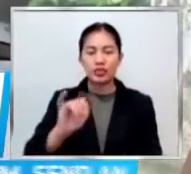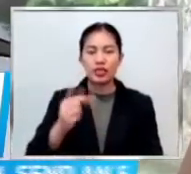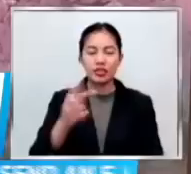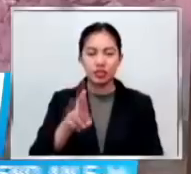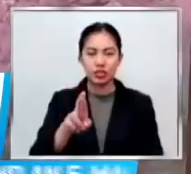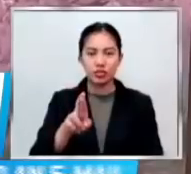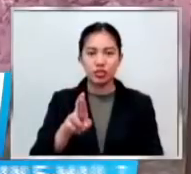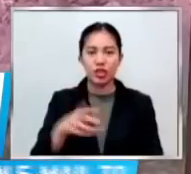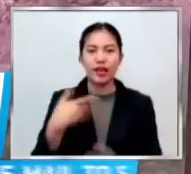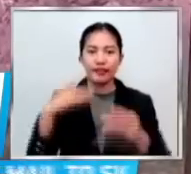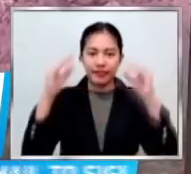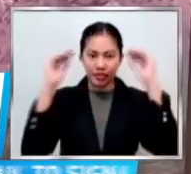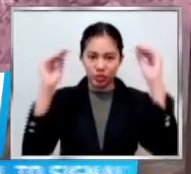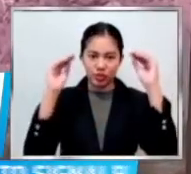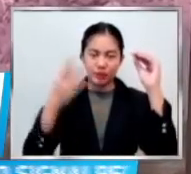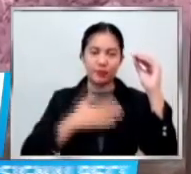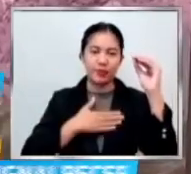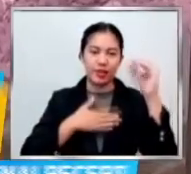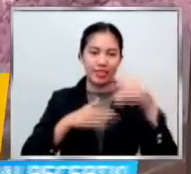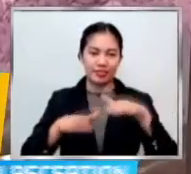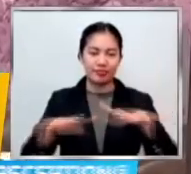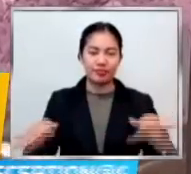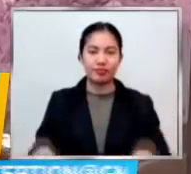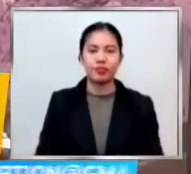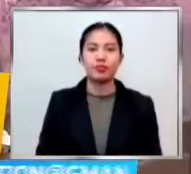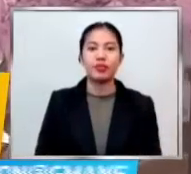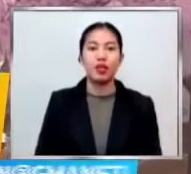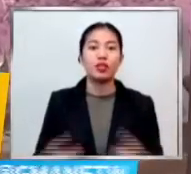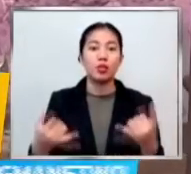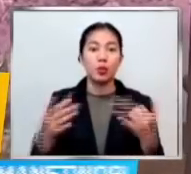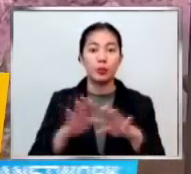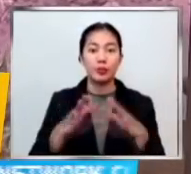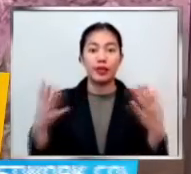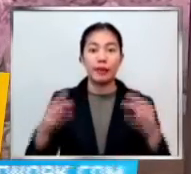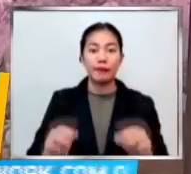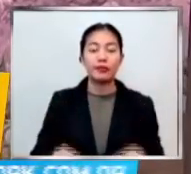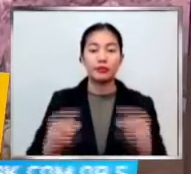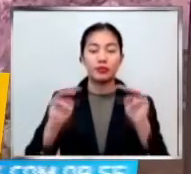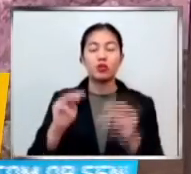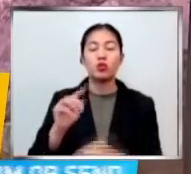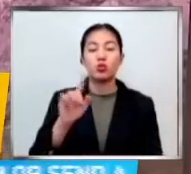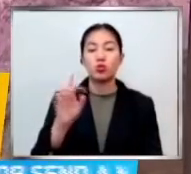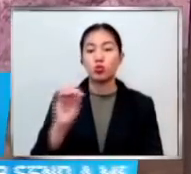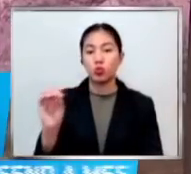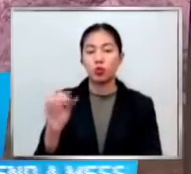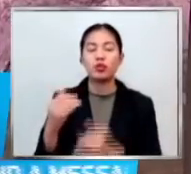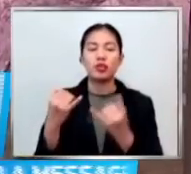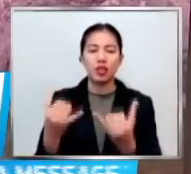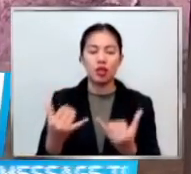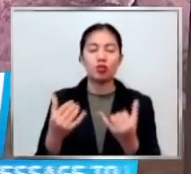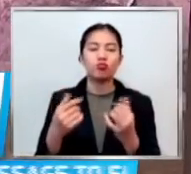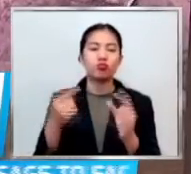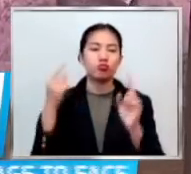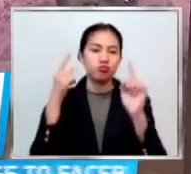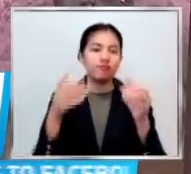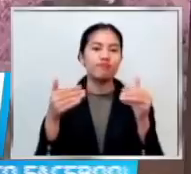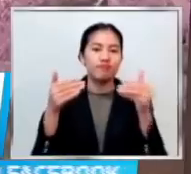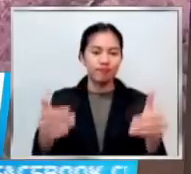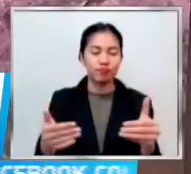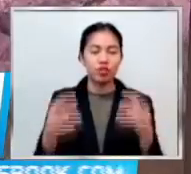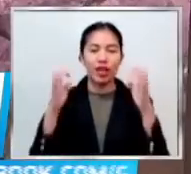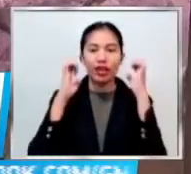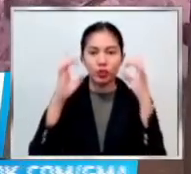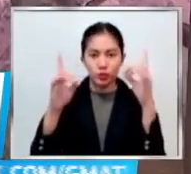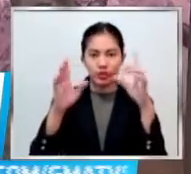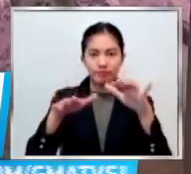ko. Ngayong bukas na muli sa publiko ang Malabon Zoo, may pagpapatuloy na raw nila ang kanilang misyon na maipaunawa sa mga kabataan at kanilang